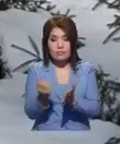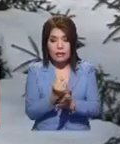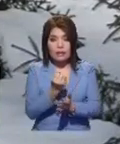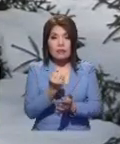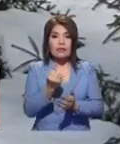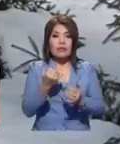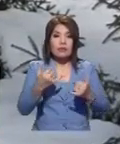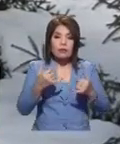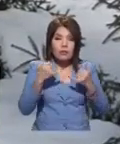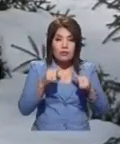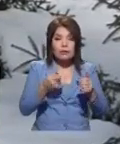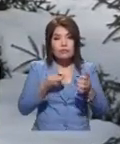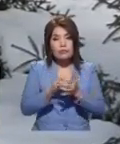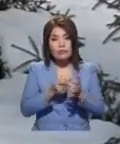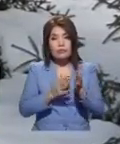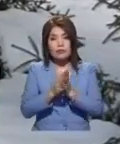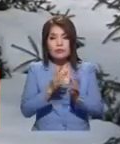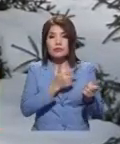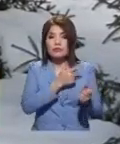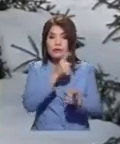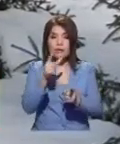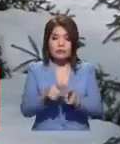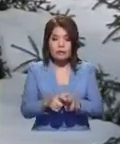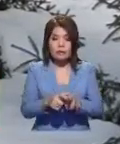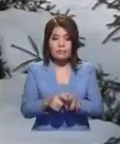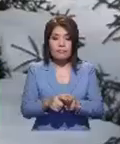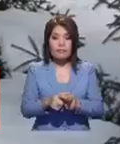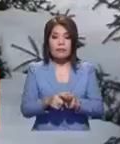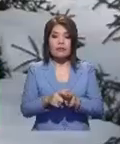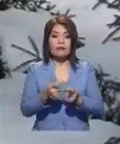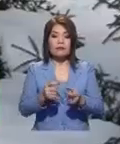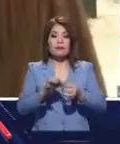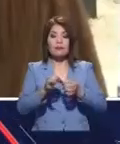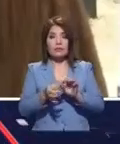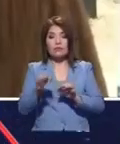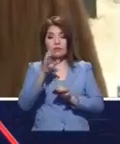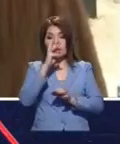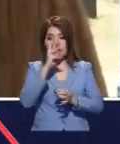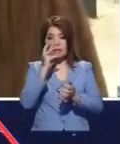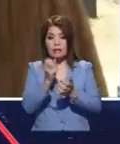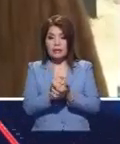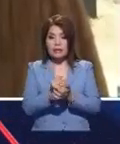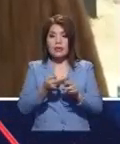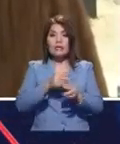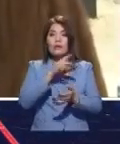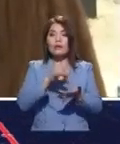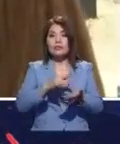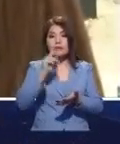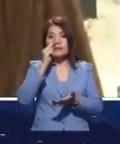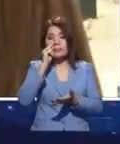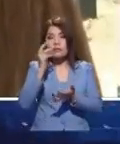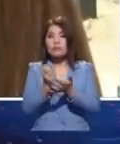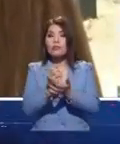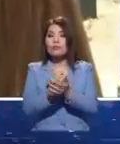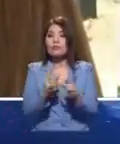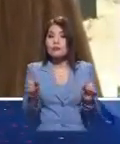да толық дайындалды. Сізбекте берсек, тобыл өңірінің толағай табысы көп. Ал шырайлы Шымкенттің жетістігі қандай?